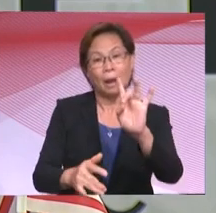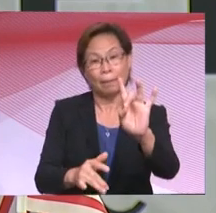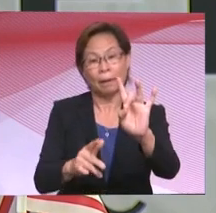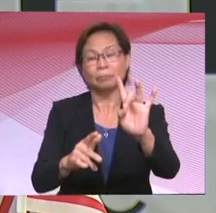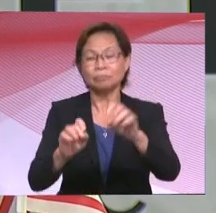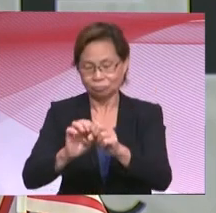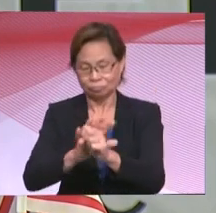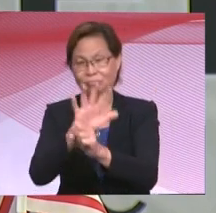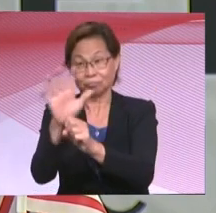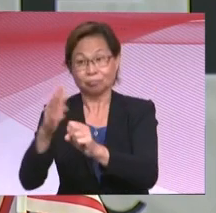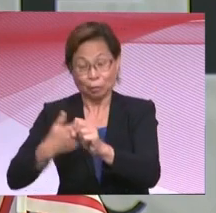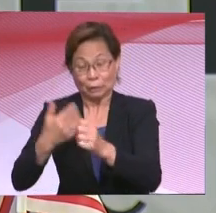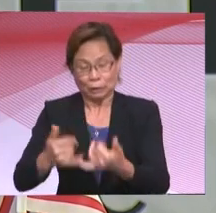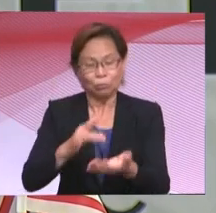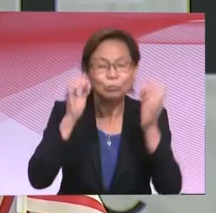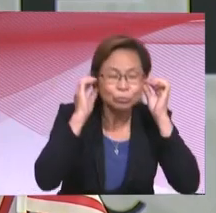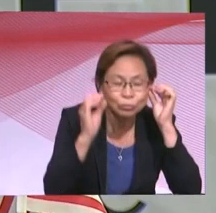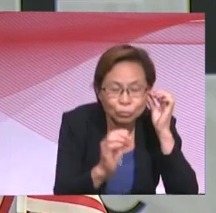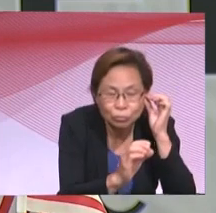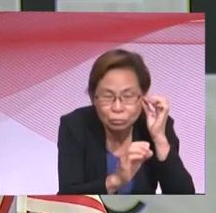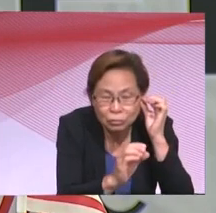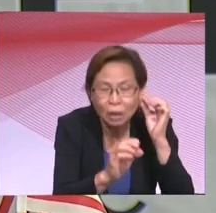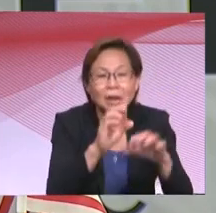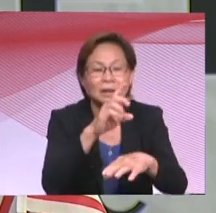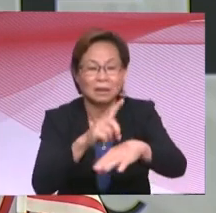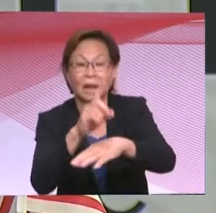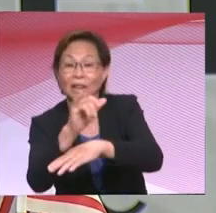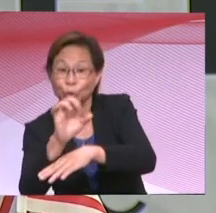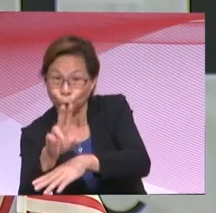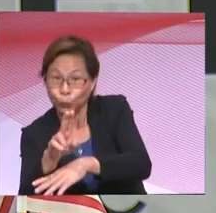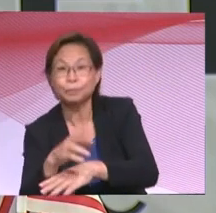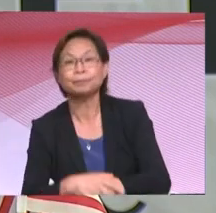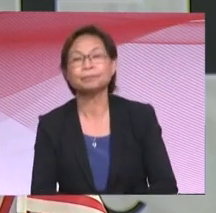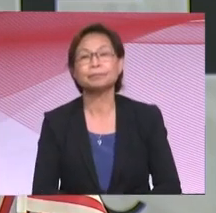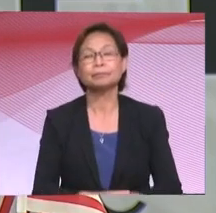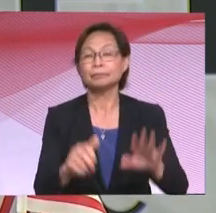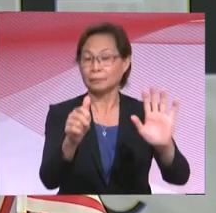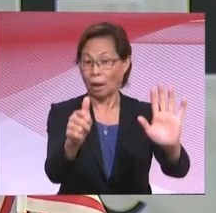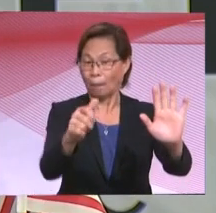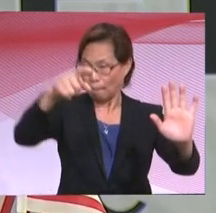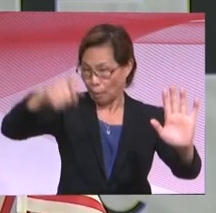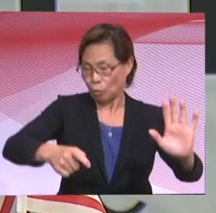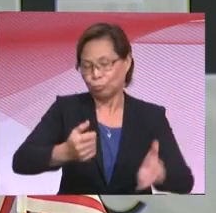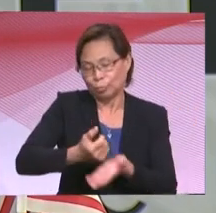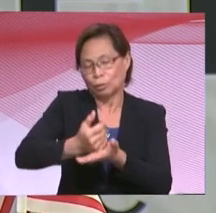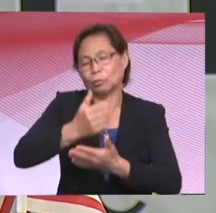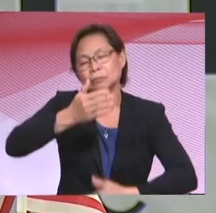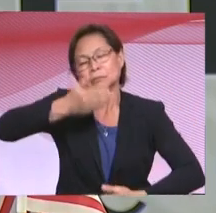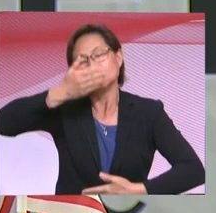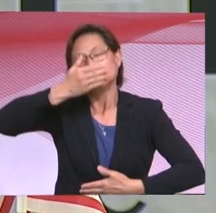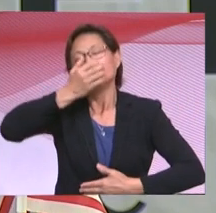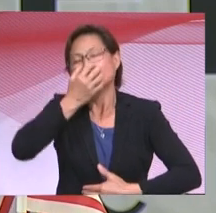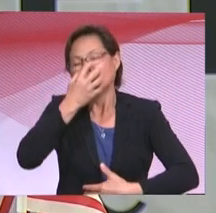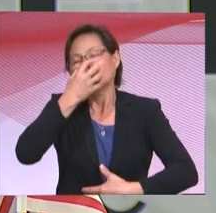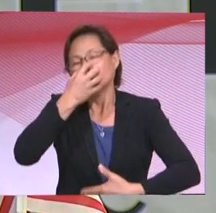kes positif COVID-19 yang sedang dirawat di unit rawatan rapi, di mana 6 kes memerlukan bantuan